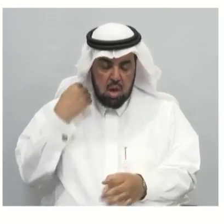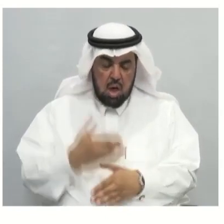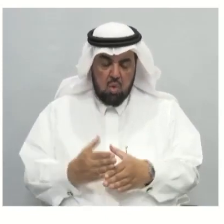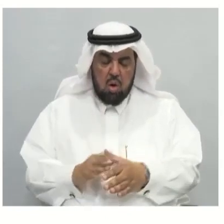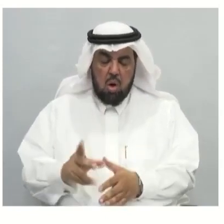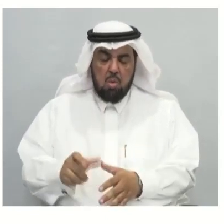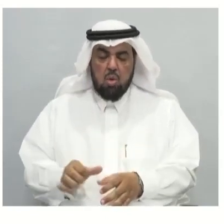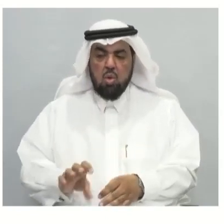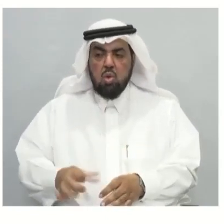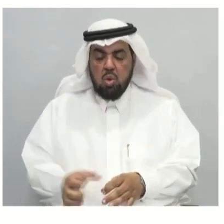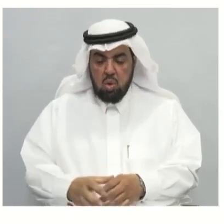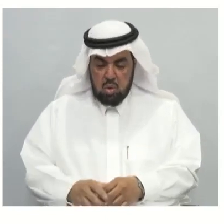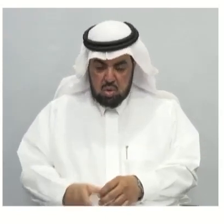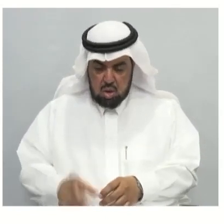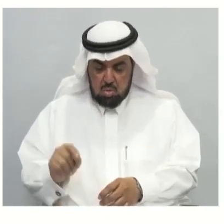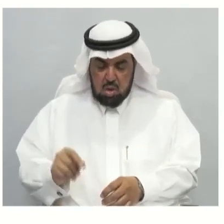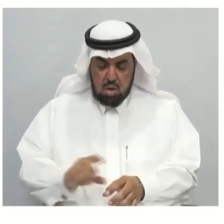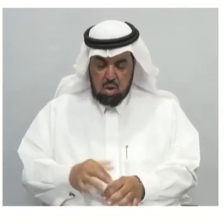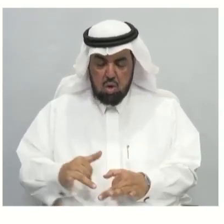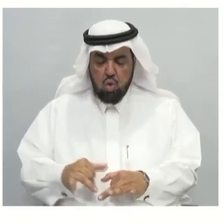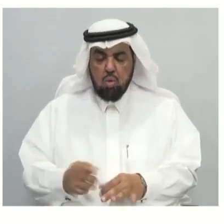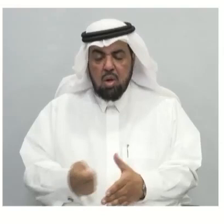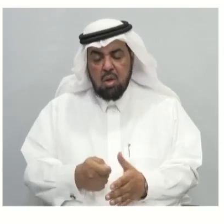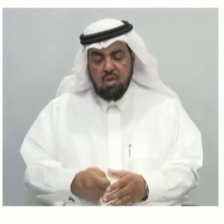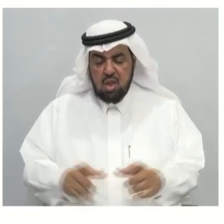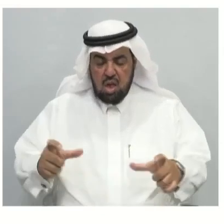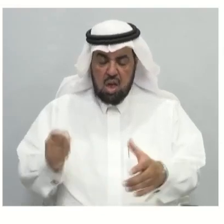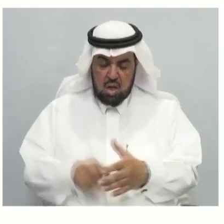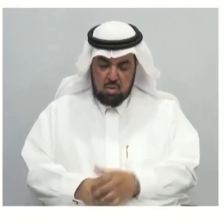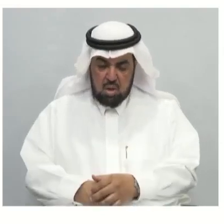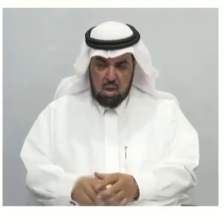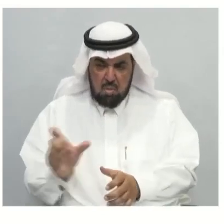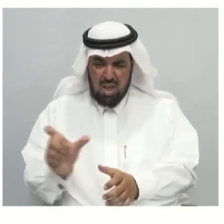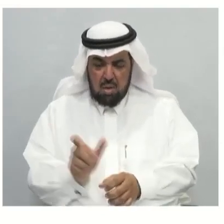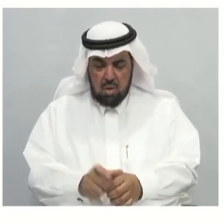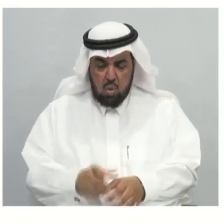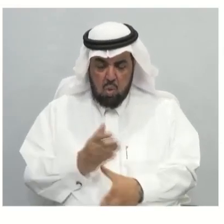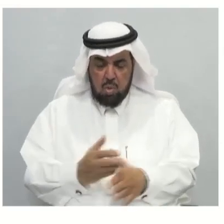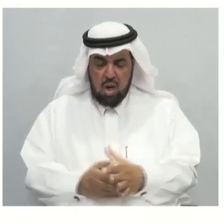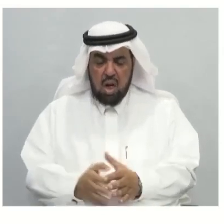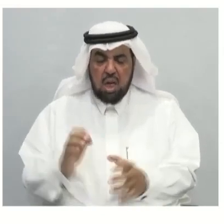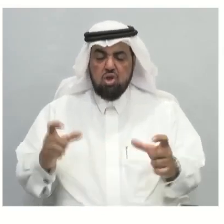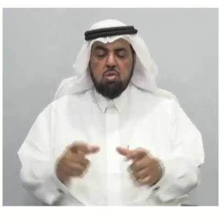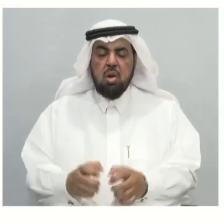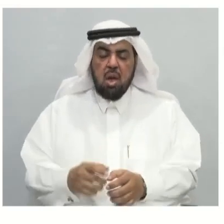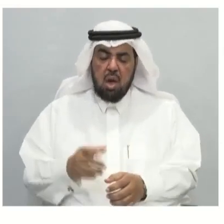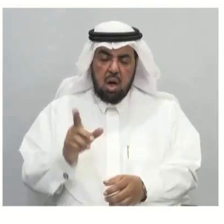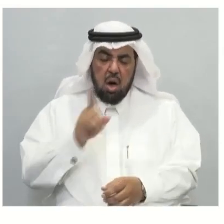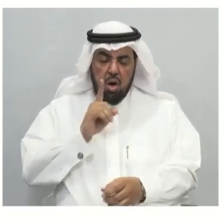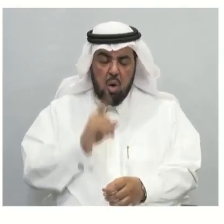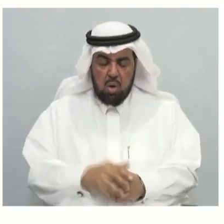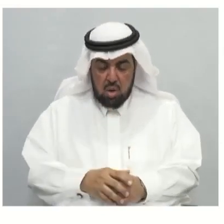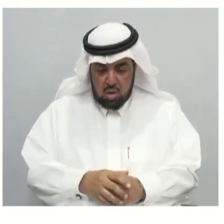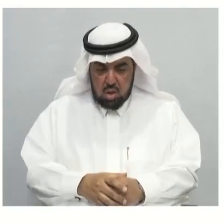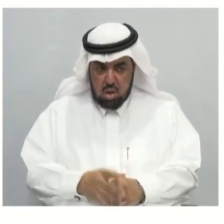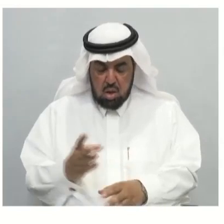والوضع المهني يتميز اسلوب الكتابه في الصيغه الرسميه بمفرداته وبناء الجمله نحويا ويتم استخدام المفردات فيه